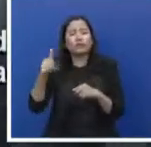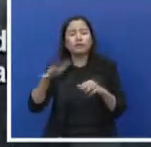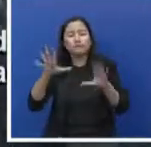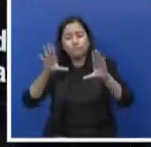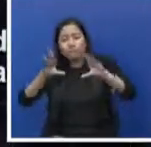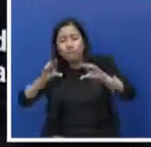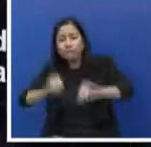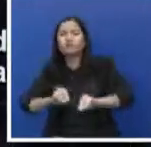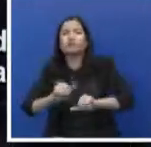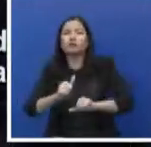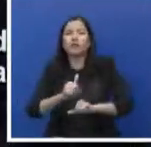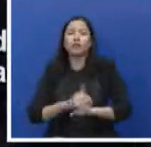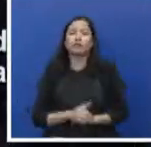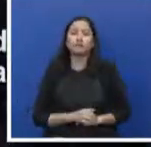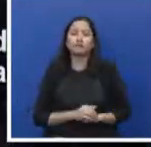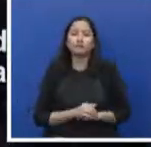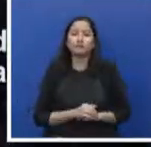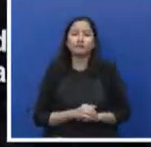ditekan.